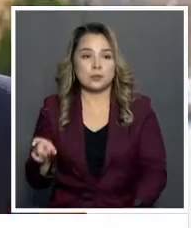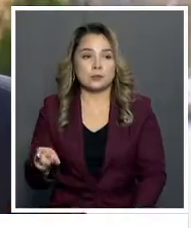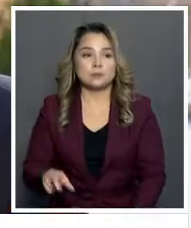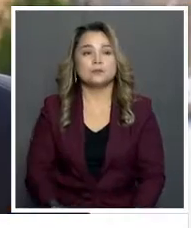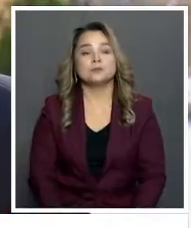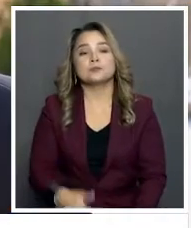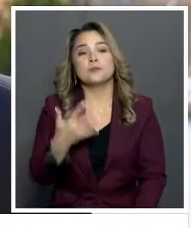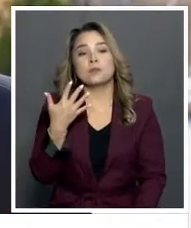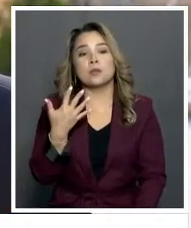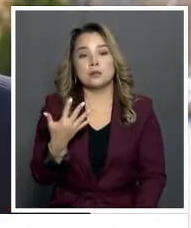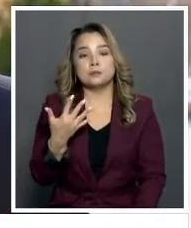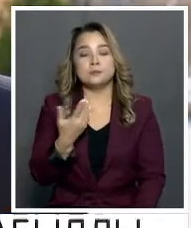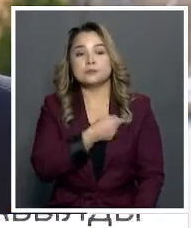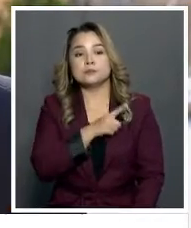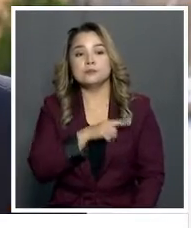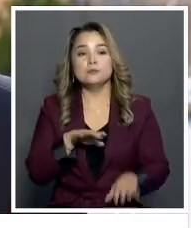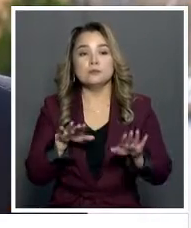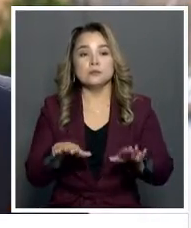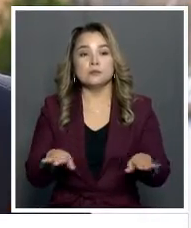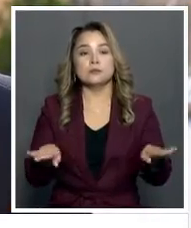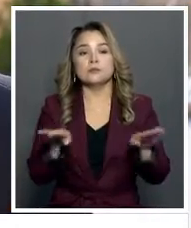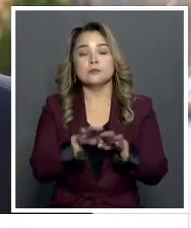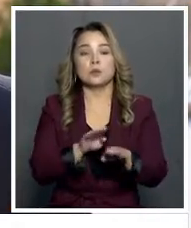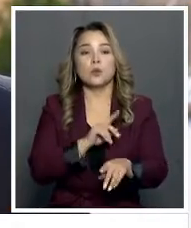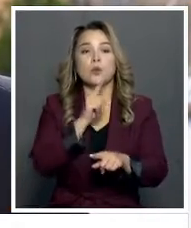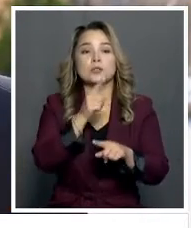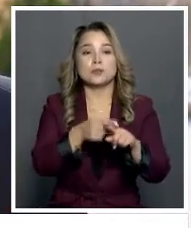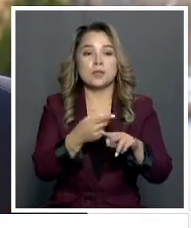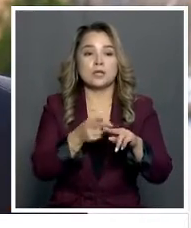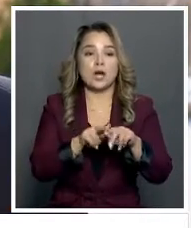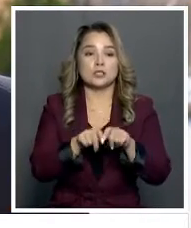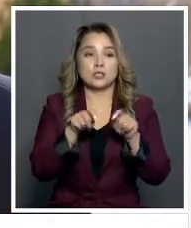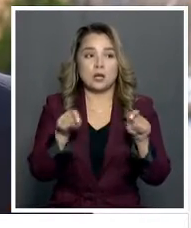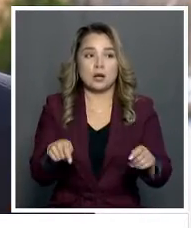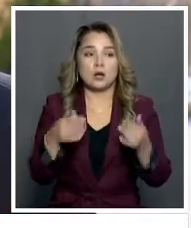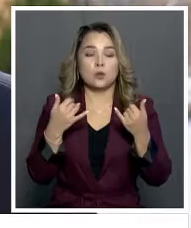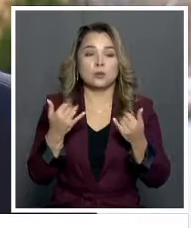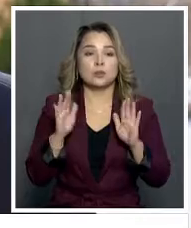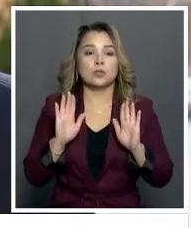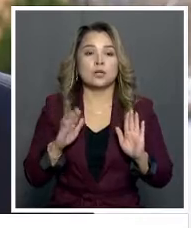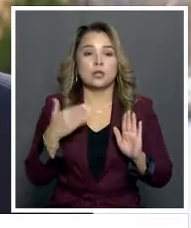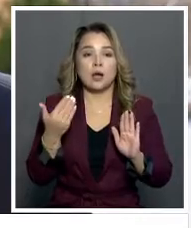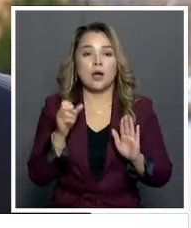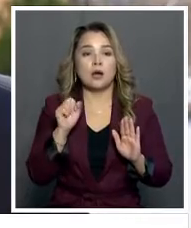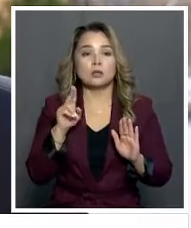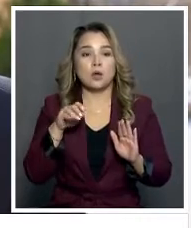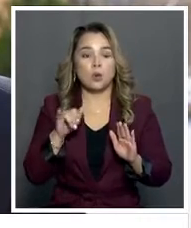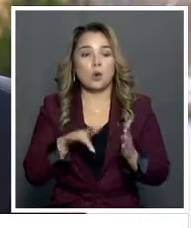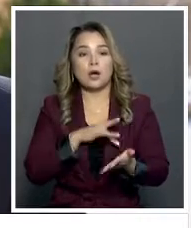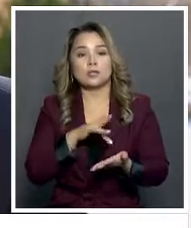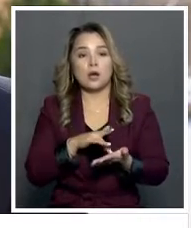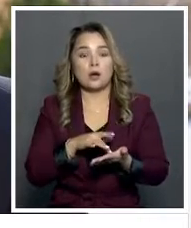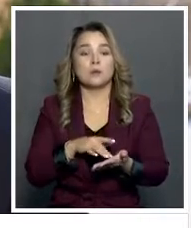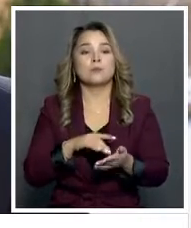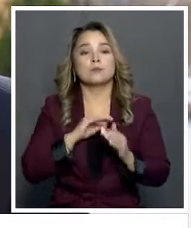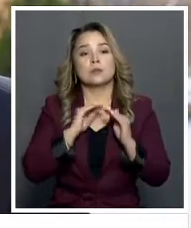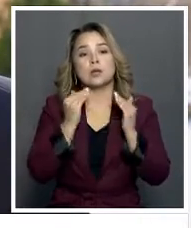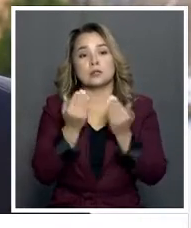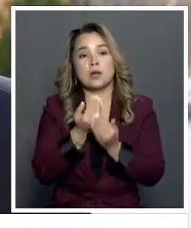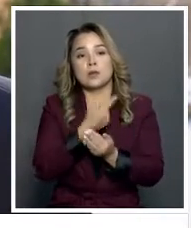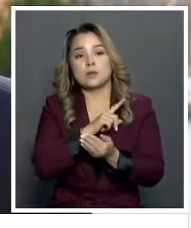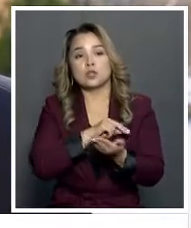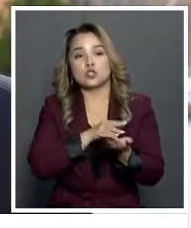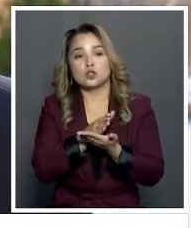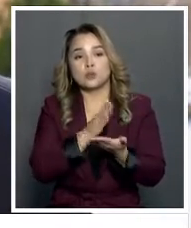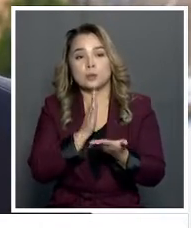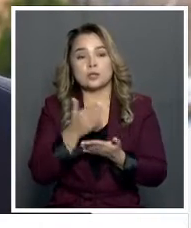5 стационар жабылған бұрын, қосымша ашылғандар бүгінгі таңда тек қана Ақтау қаласындағы модульдық стационар жұмыс